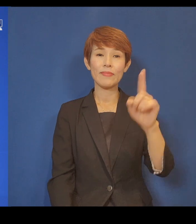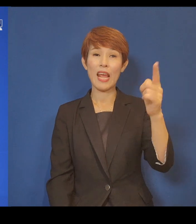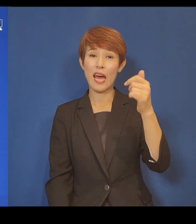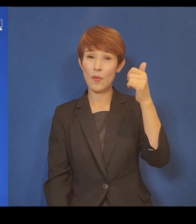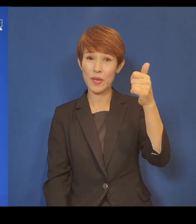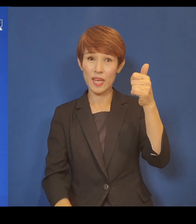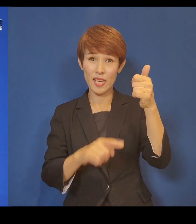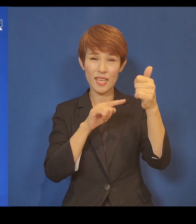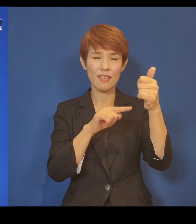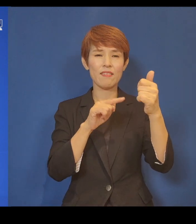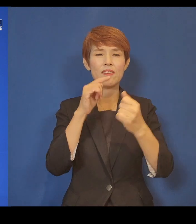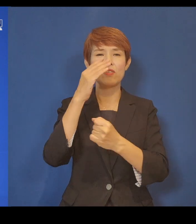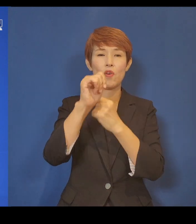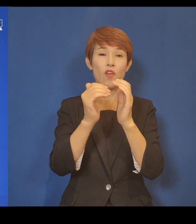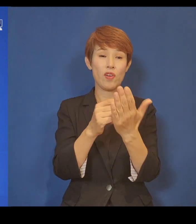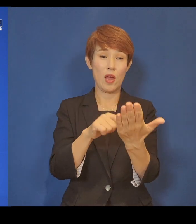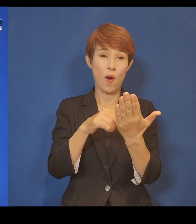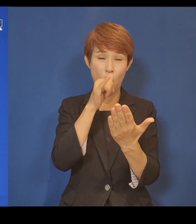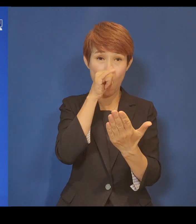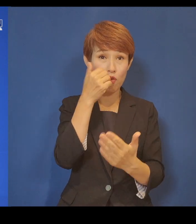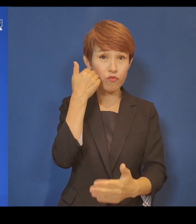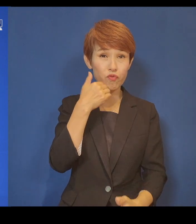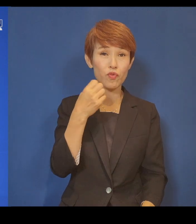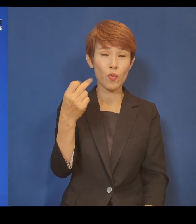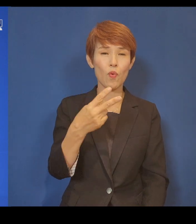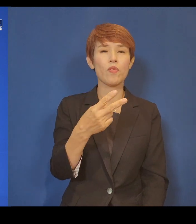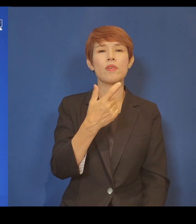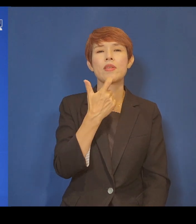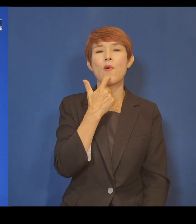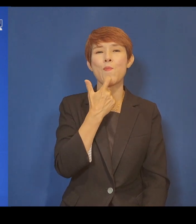다윗 같은 사람이 또 성경에 나오는데요, 야곱입니다.